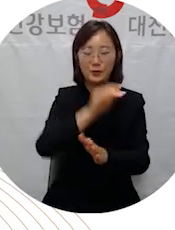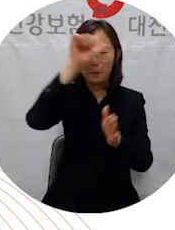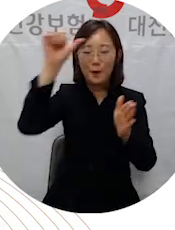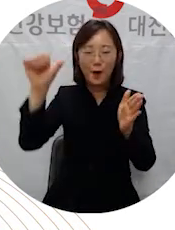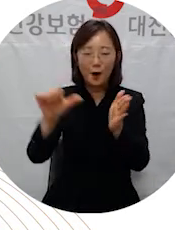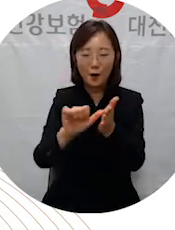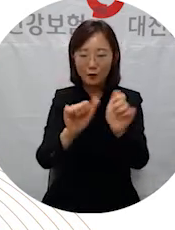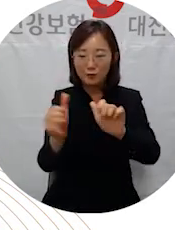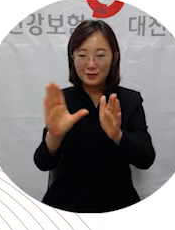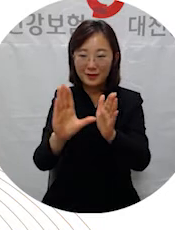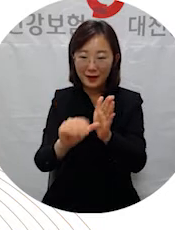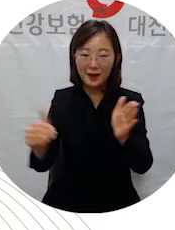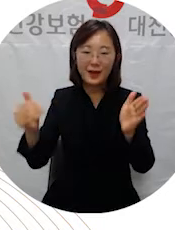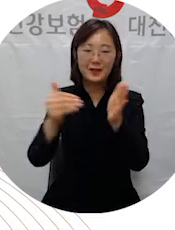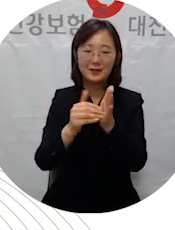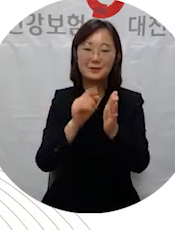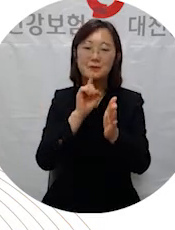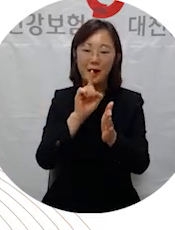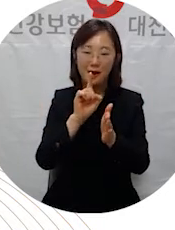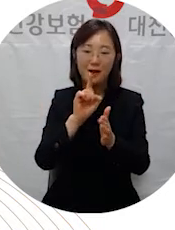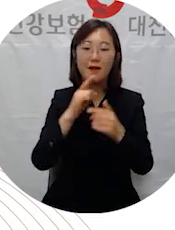요람에서 무덤까지라는 말입니다.